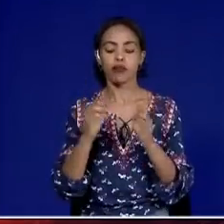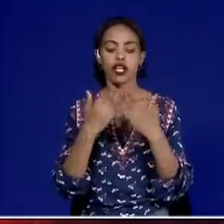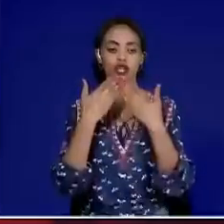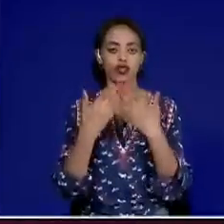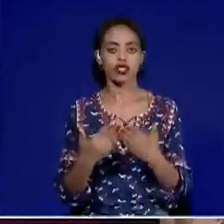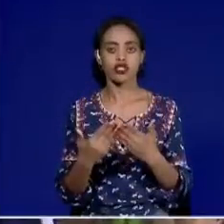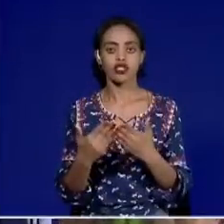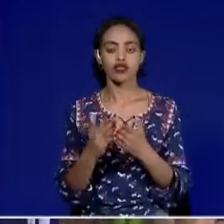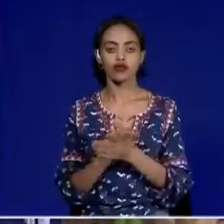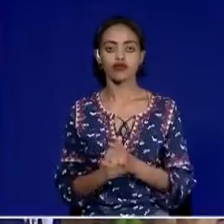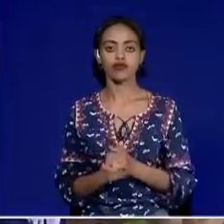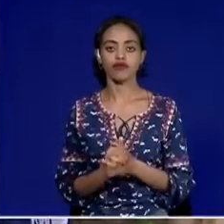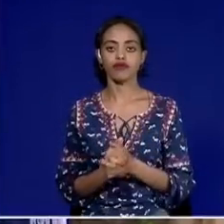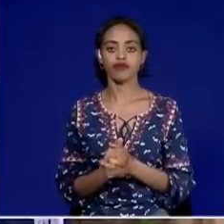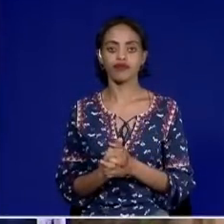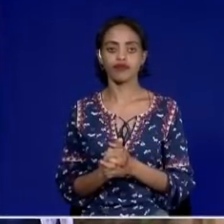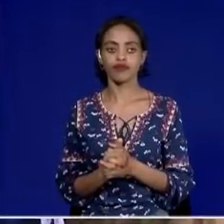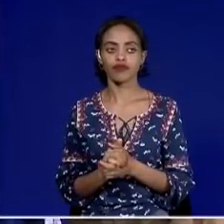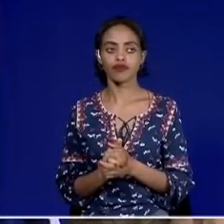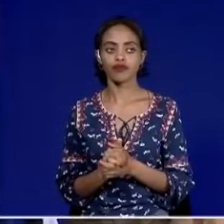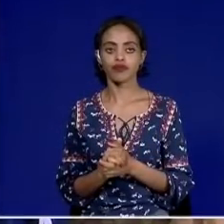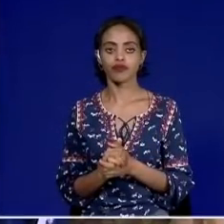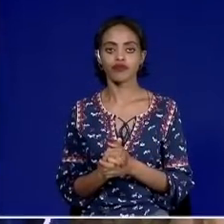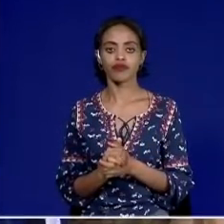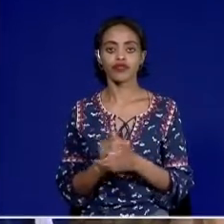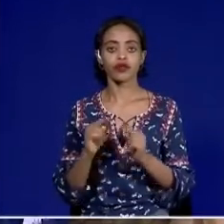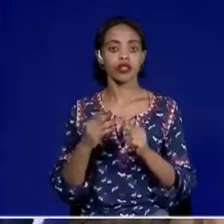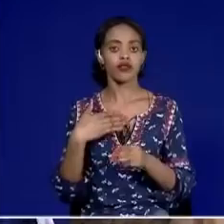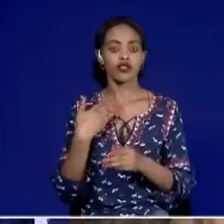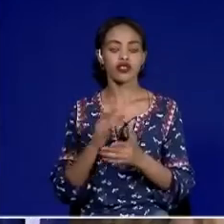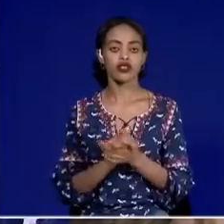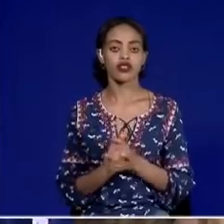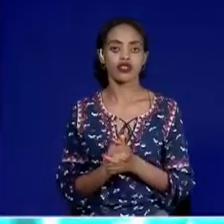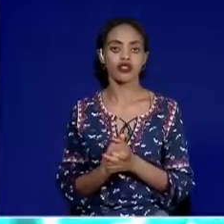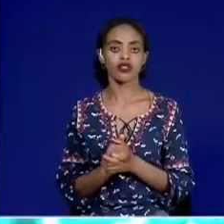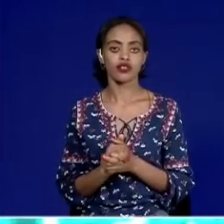ما يمتينا ما يمتينا بتعمي دسي لنا